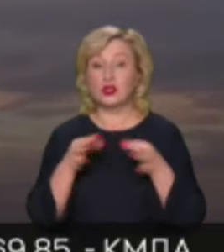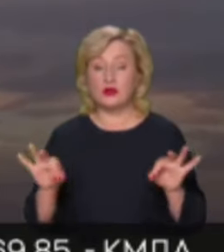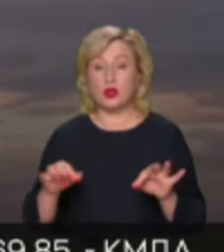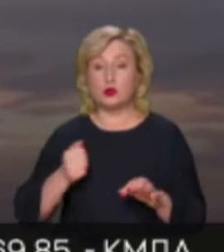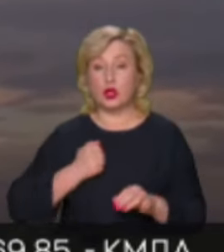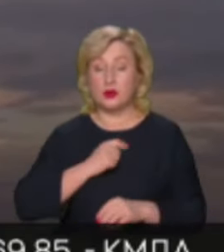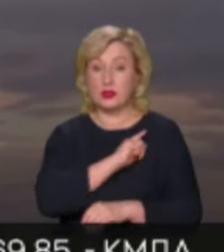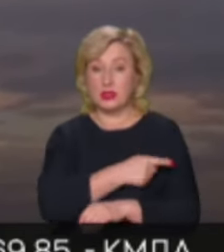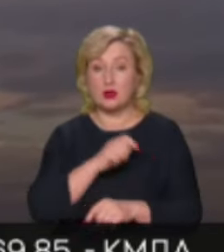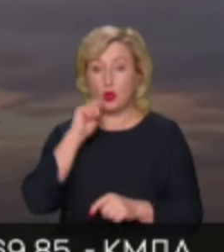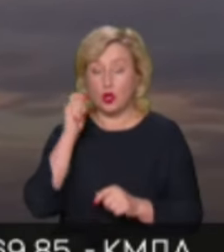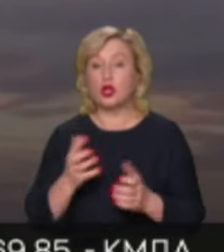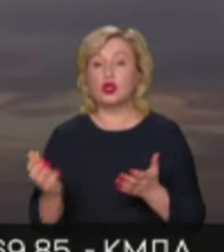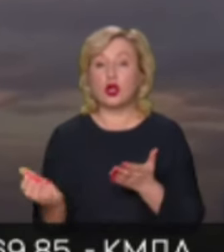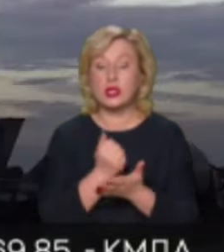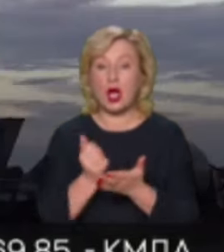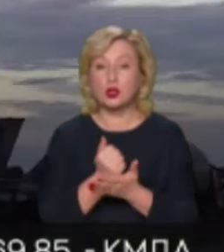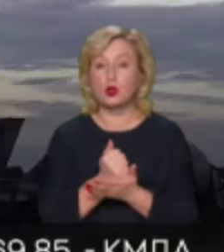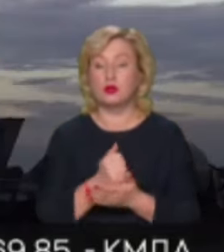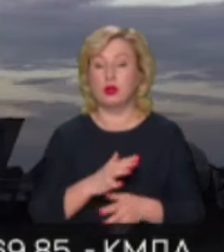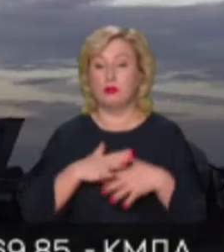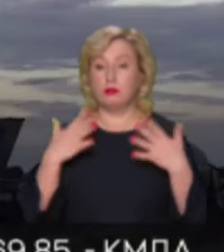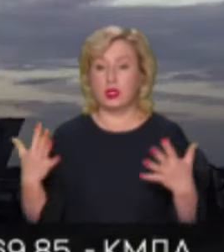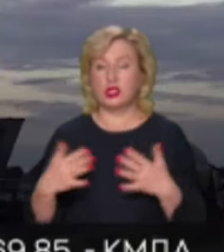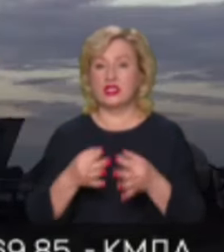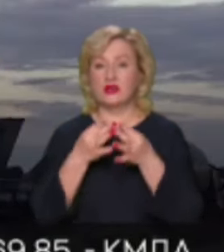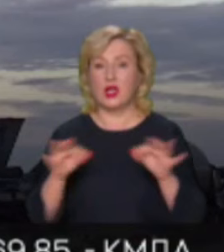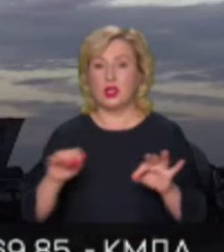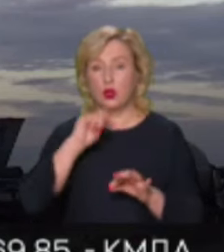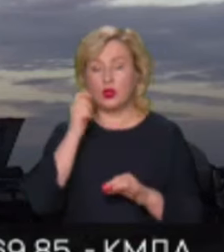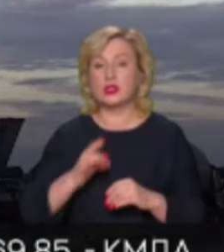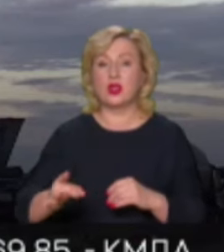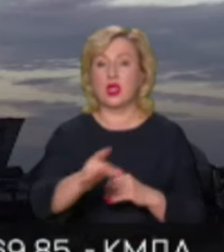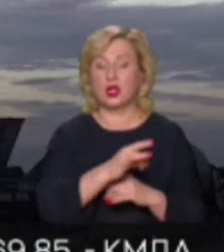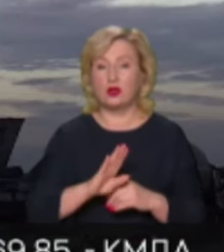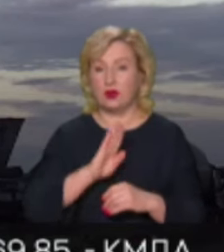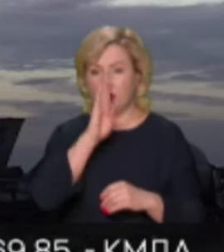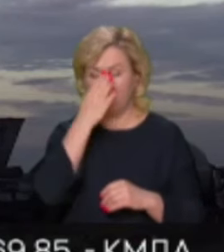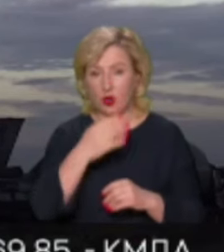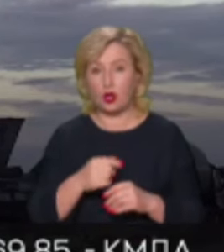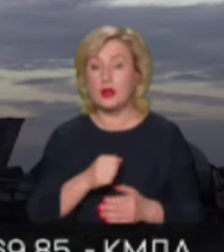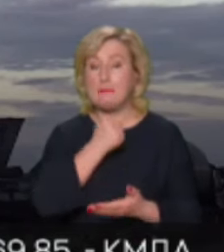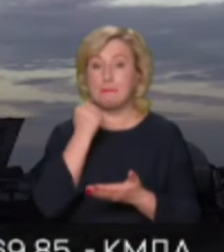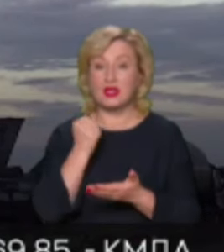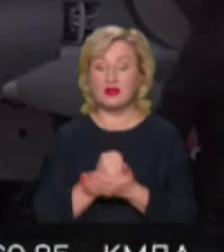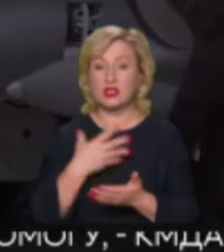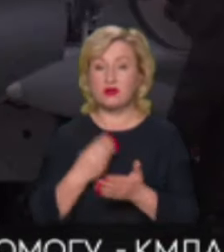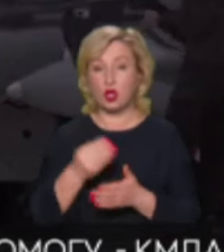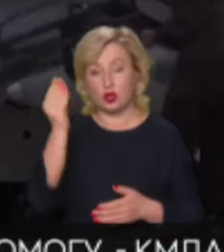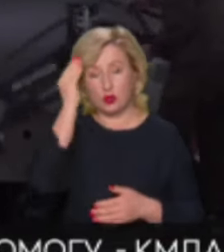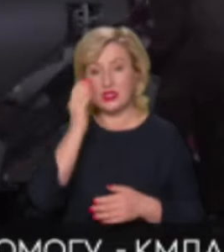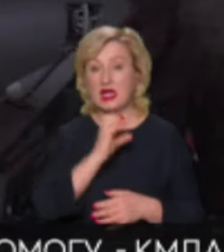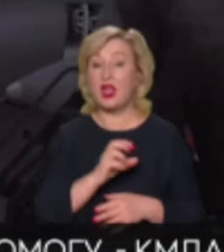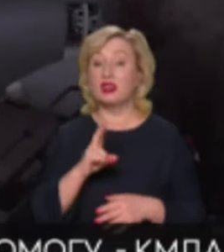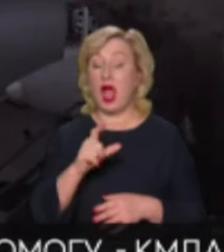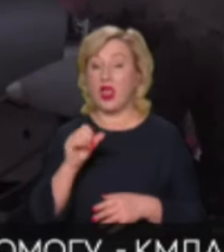силам України досягнути ще більших успіхів на полі бою та звільнити українську територію від ворога. На підтвердження своєї думки Сергій Наєв навів